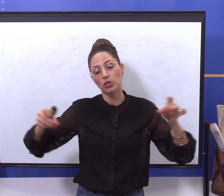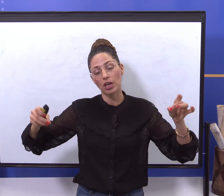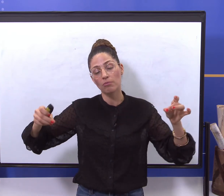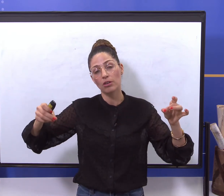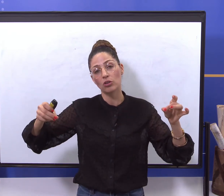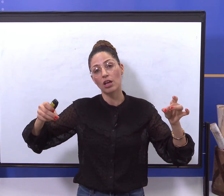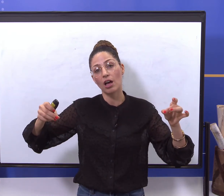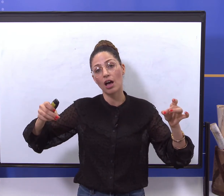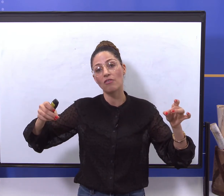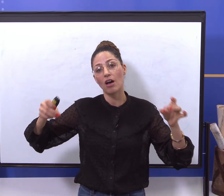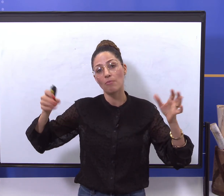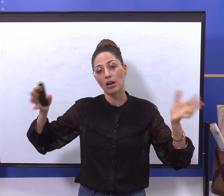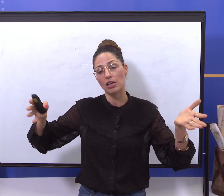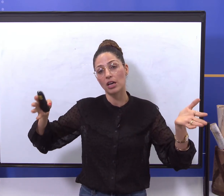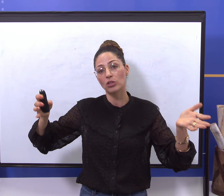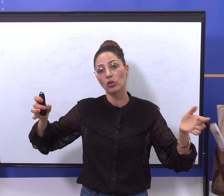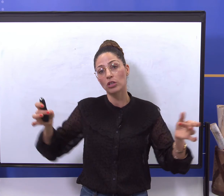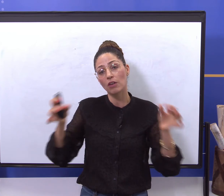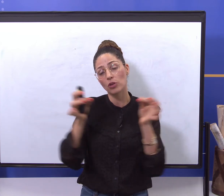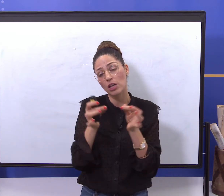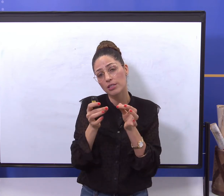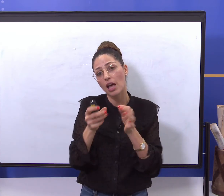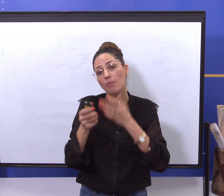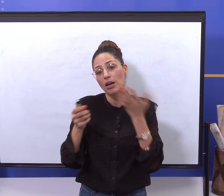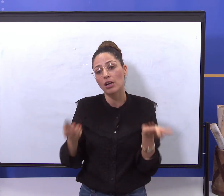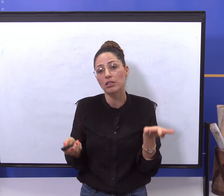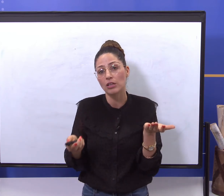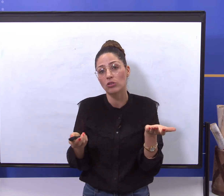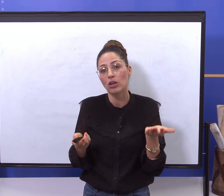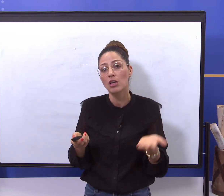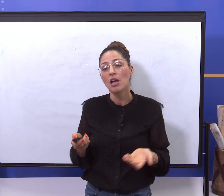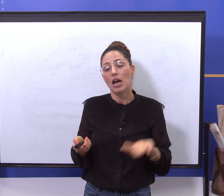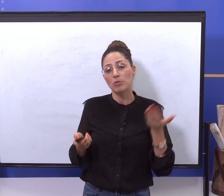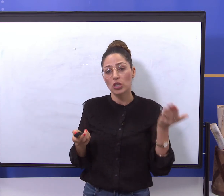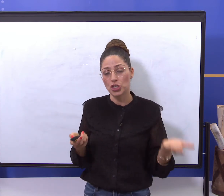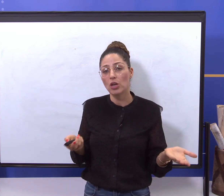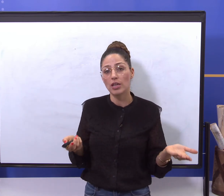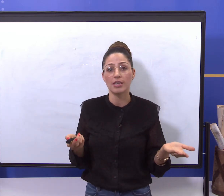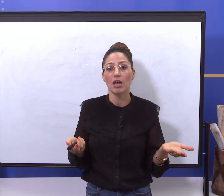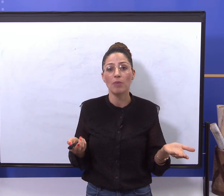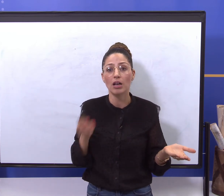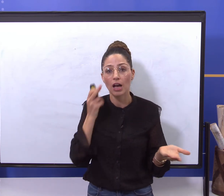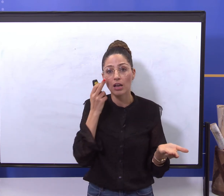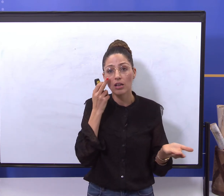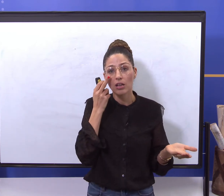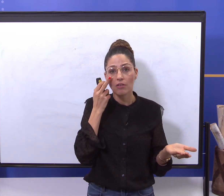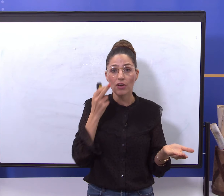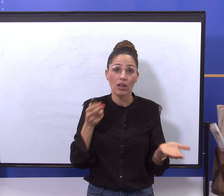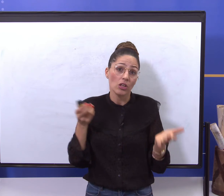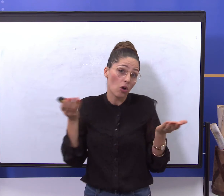וככל שפותחים יותר רחב, המעגל נהיה גדול יותר, ויותר צר, המעגל קטן יותר. אז מי שקשה לו לצייר